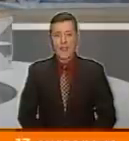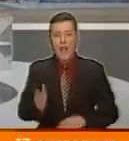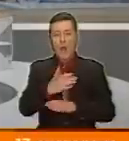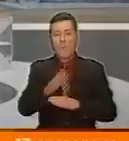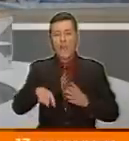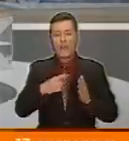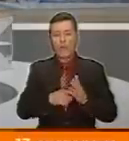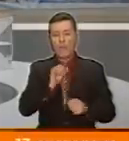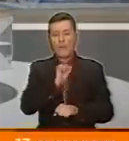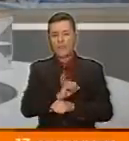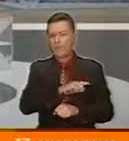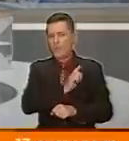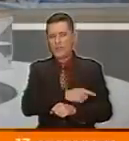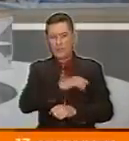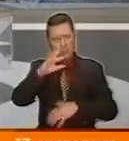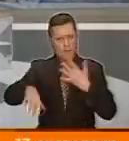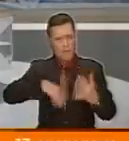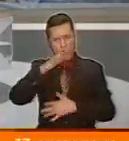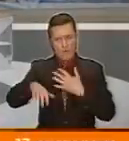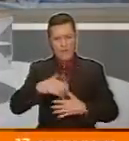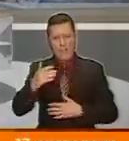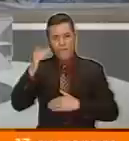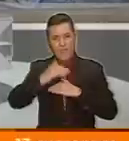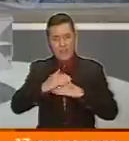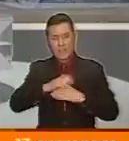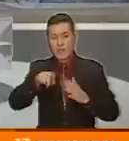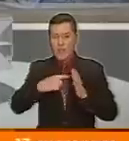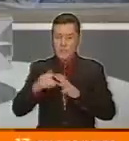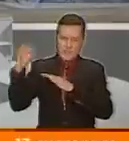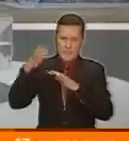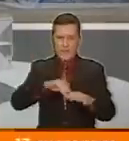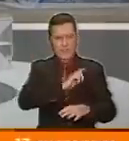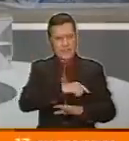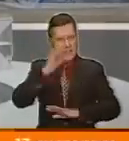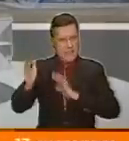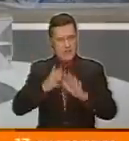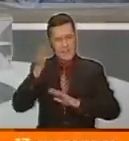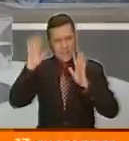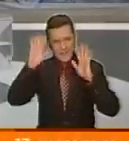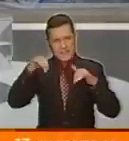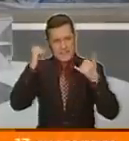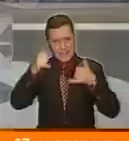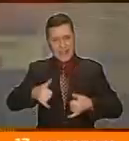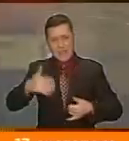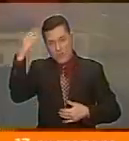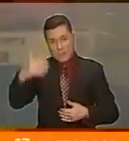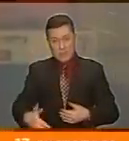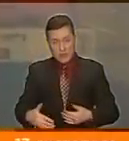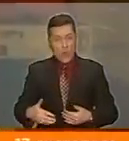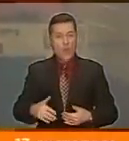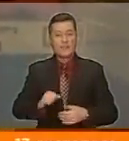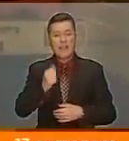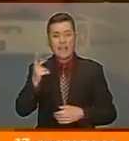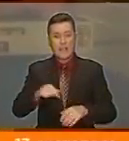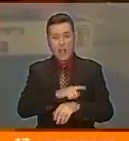Маріуполь паралізував потужний буревій напередодні ввечері. На місто налетів шквальний вітер, злива стояла стіною. За кілька